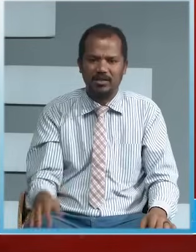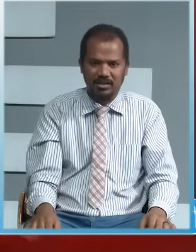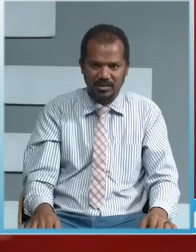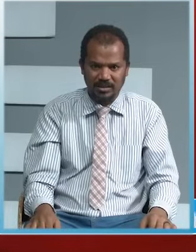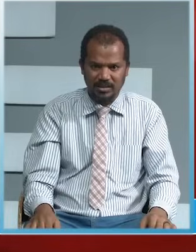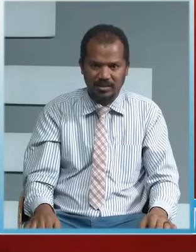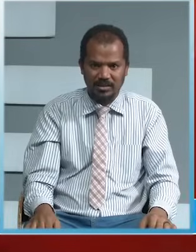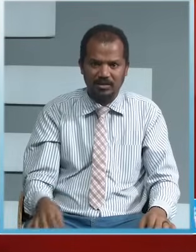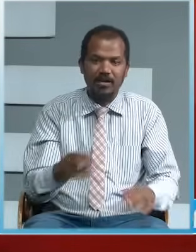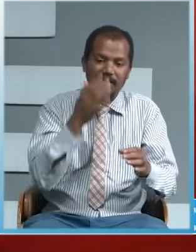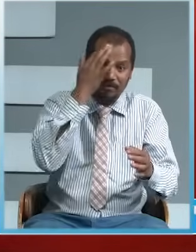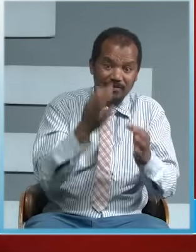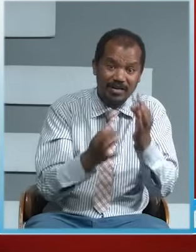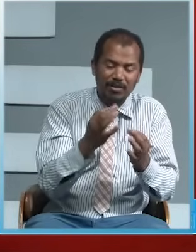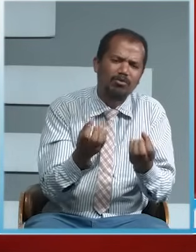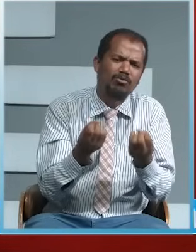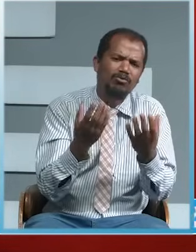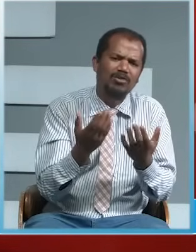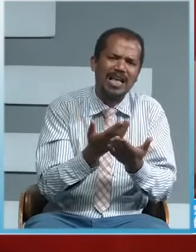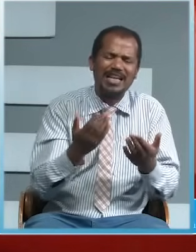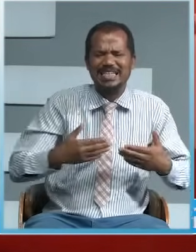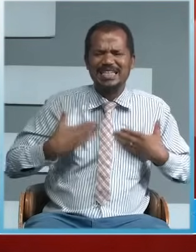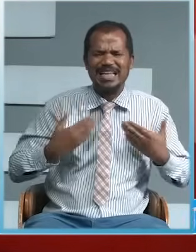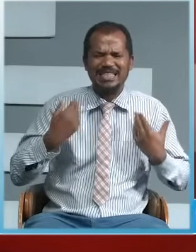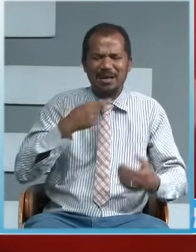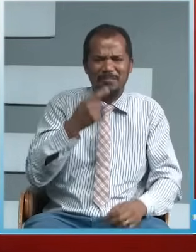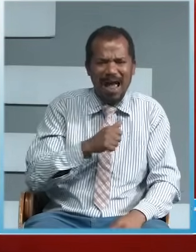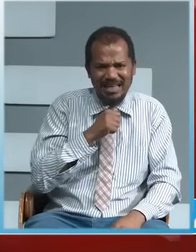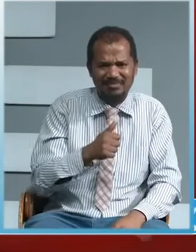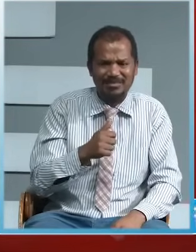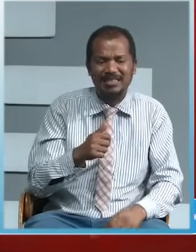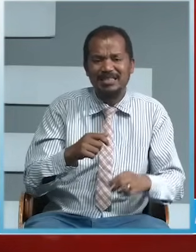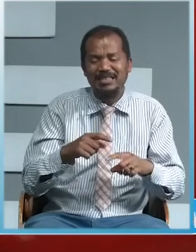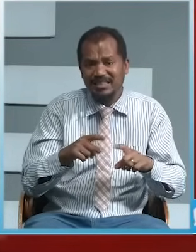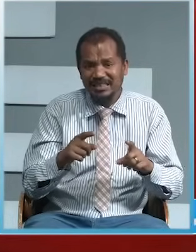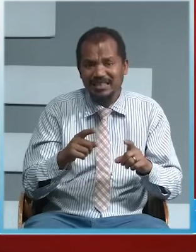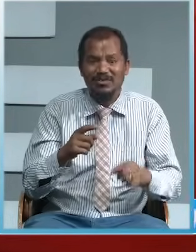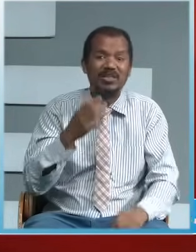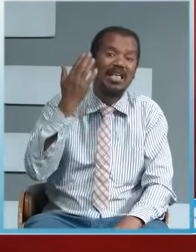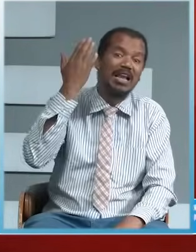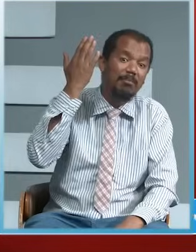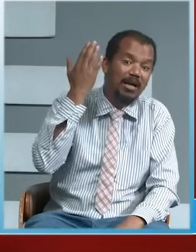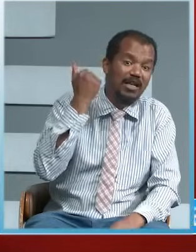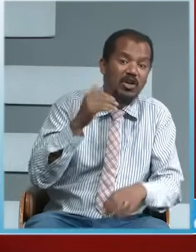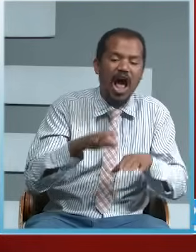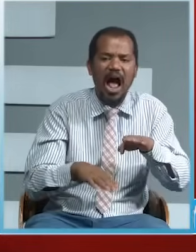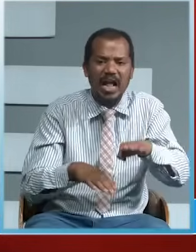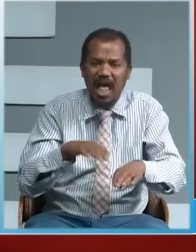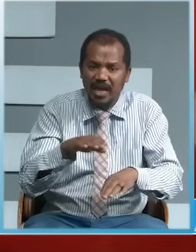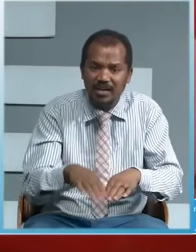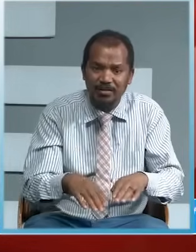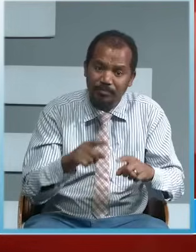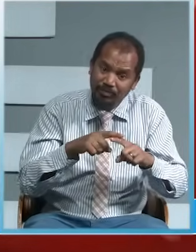ያው እስር ቤት ብዙ ነገር ደስ ባይልም አክቹዋሊ እዚህ የነበረው